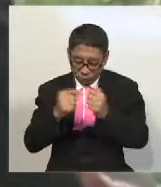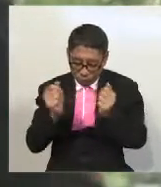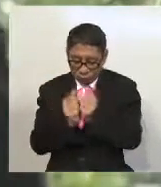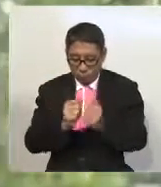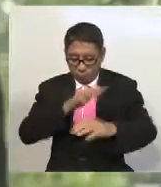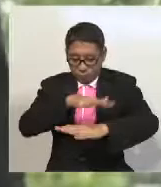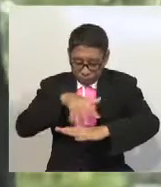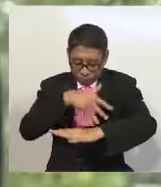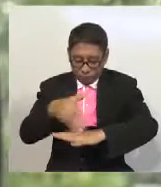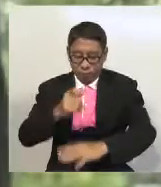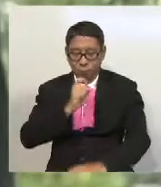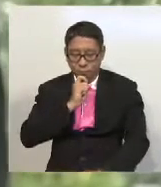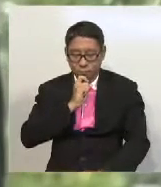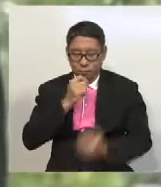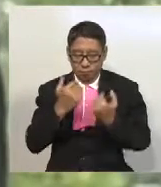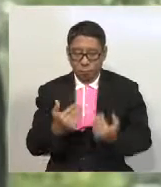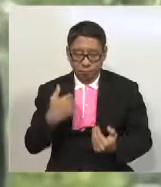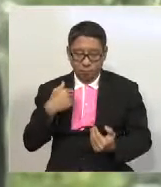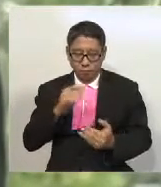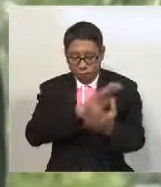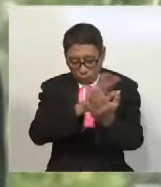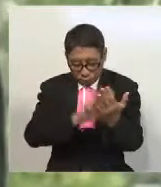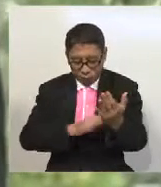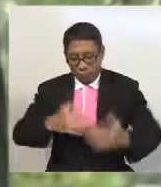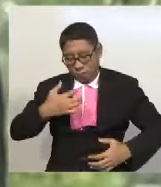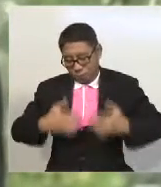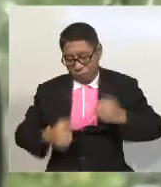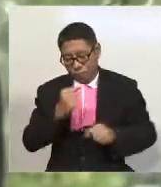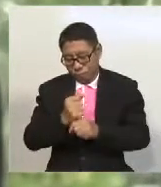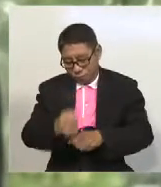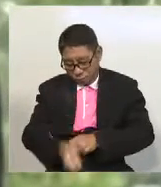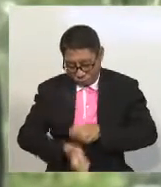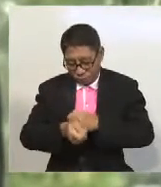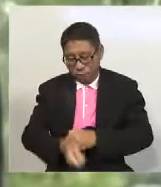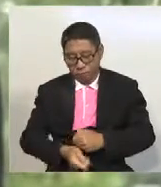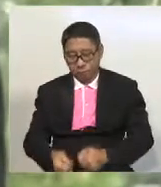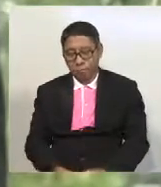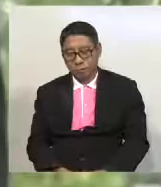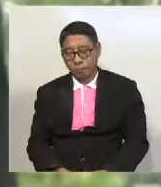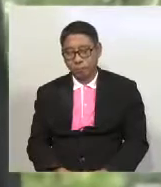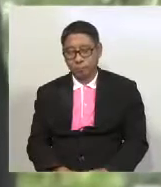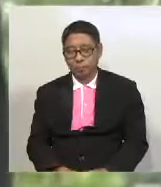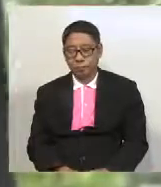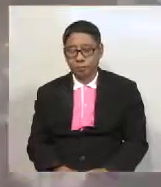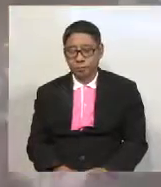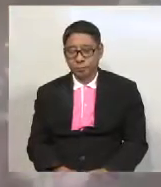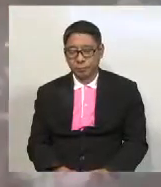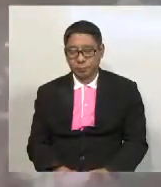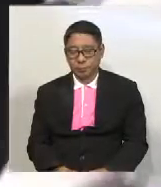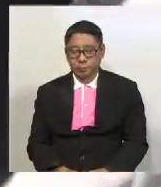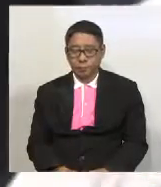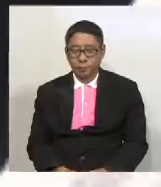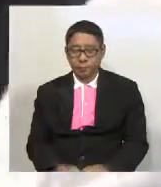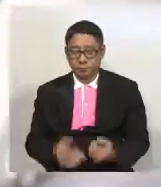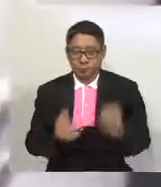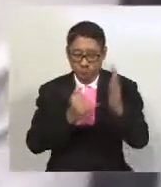ราอยู่วันนี้บ้านเรานี่เดือดร้อนมากที่สุดคือเกษตร ต้องบอก